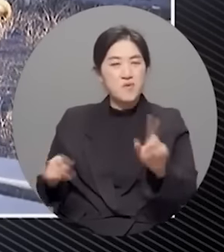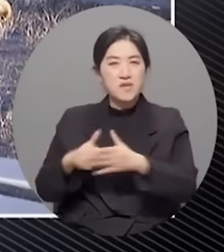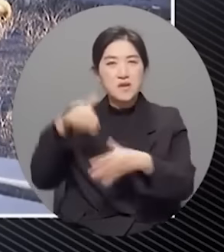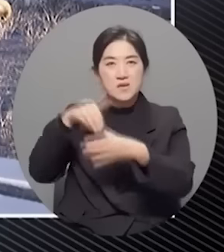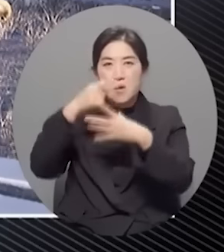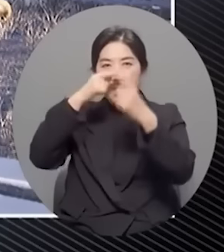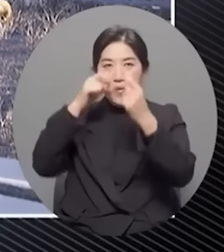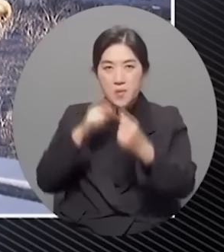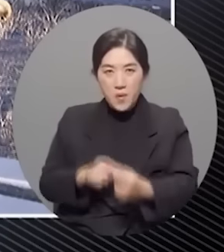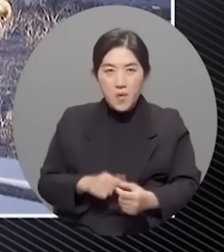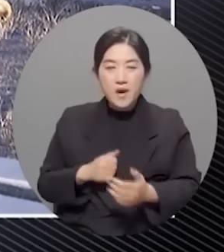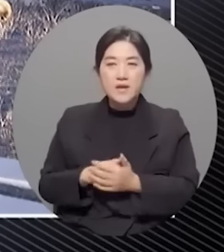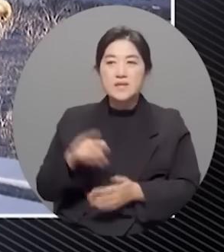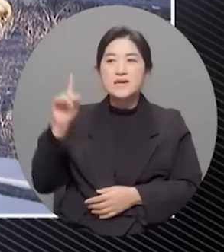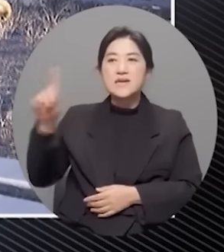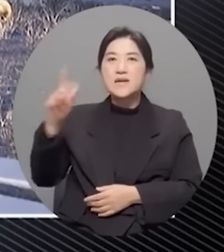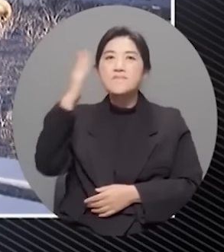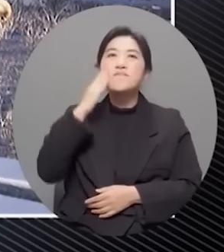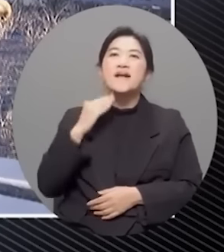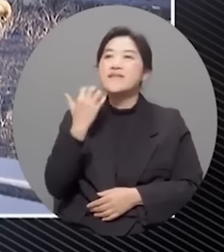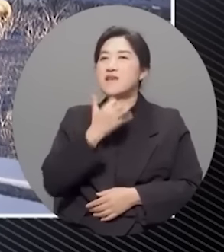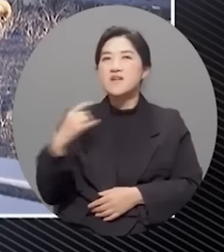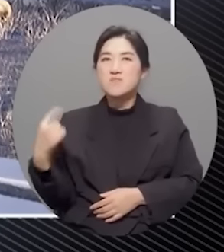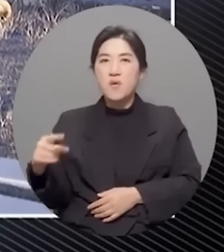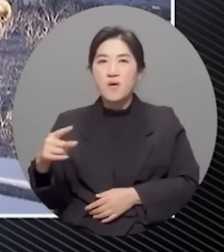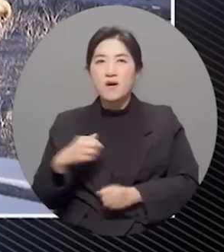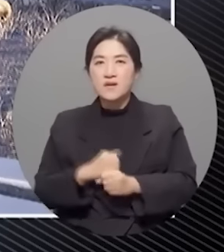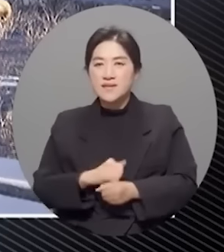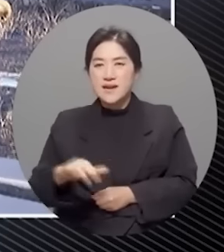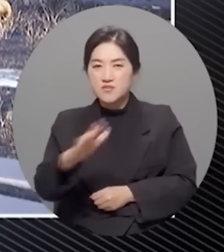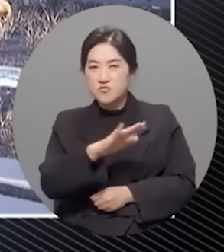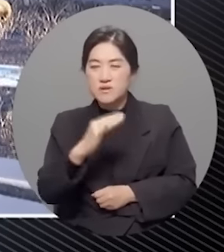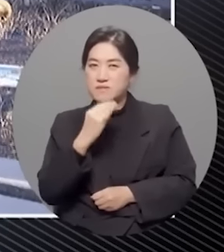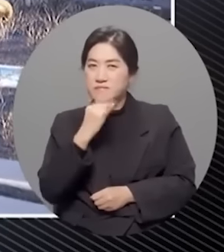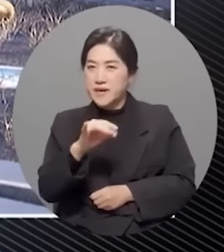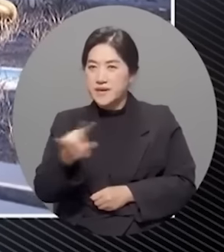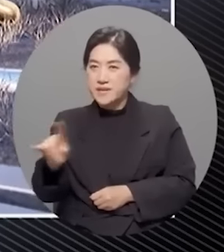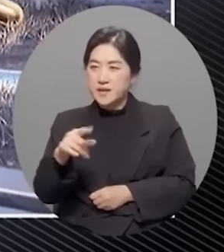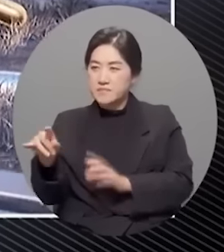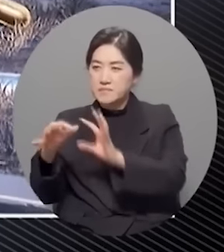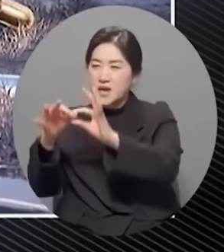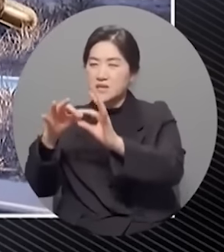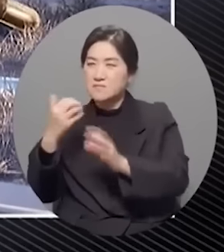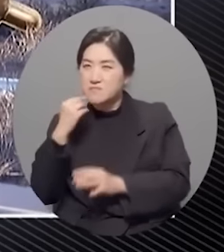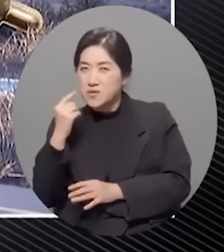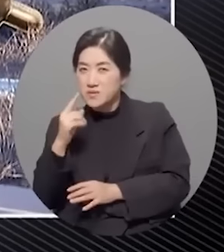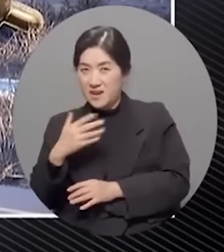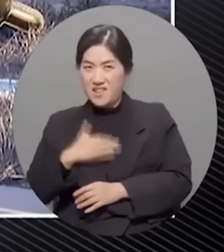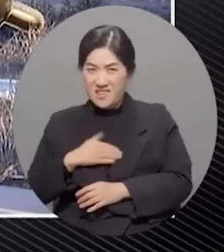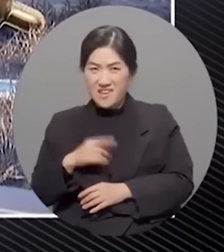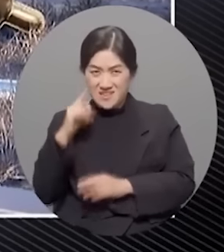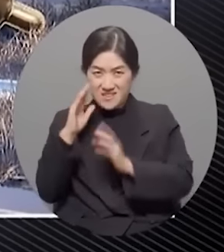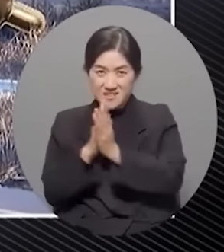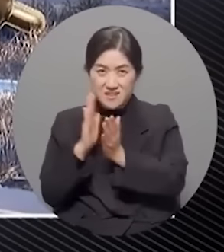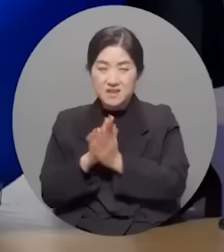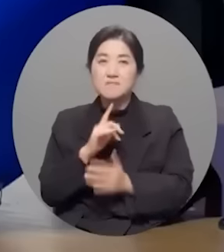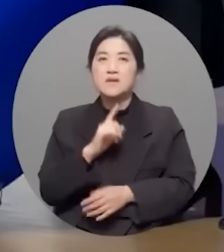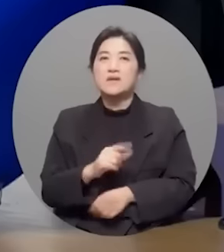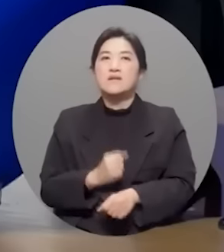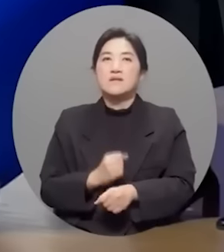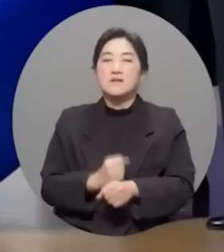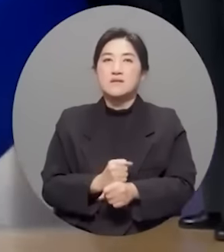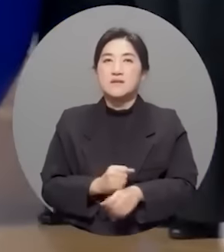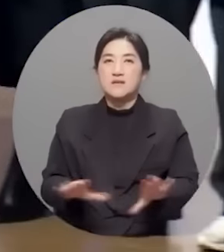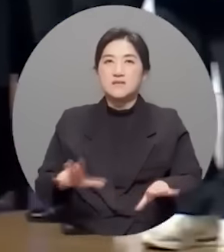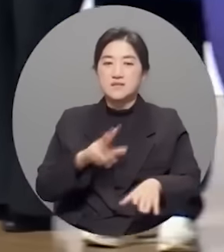코해 난 파란색 숫자 1은 누가 보더라도 무가를 연상하기 충분해 보인다고 했습니다 현재